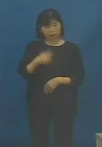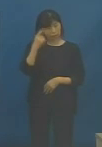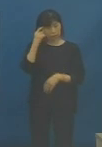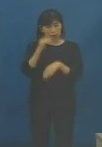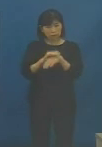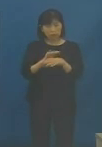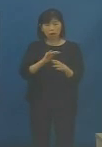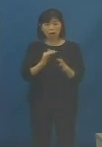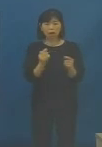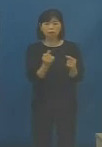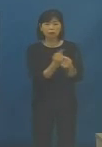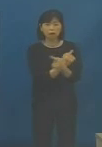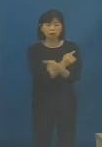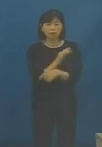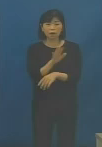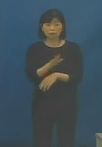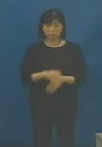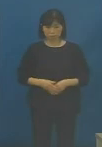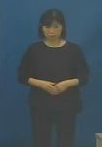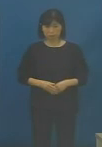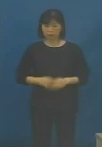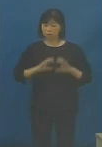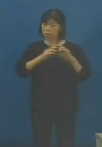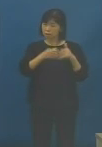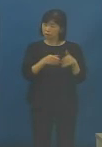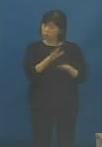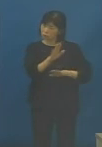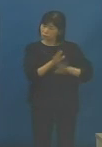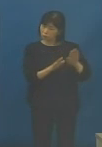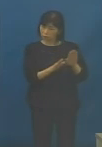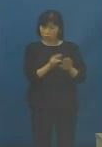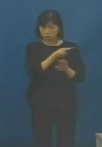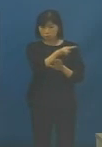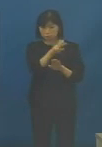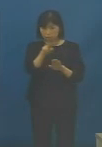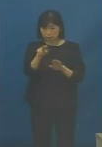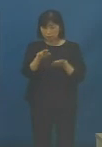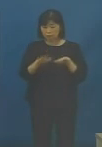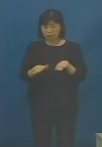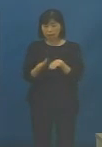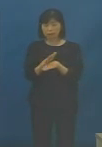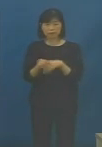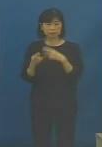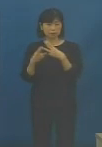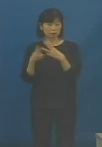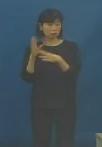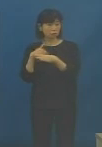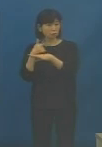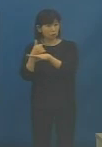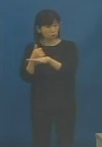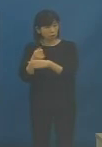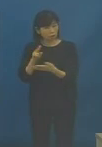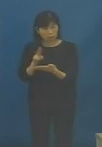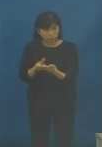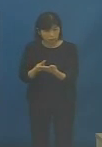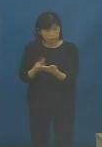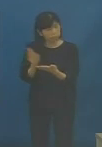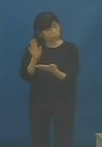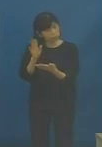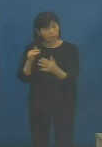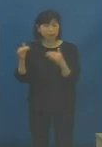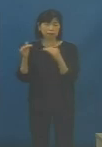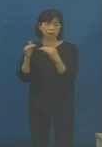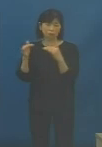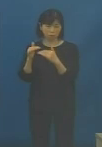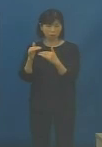ね。でその辺の世界の流れなども見ながら岸田総理が今まだ決められたわけじゃないと思うんですが議論の提起